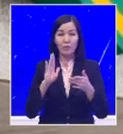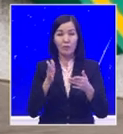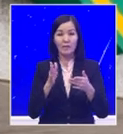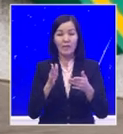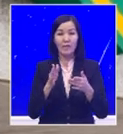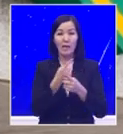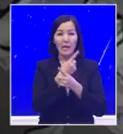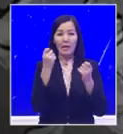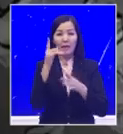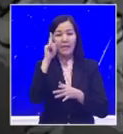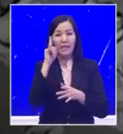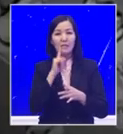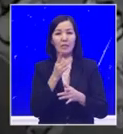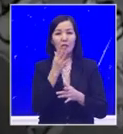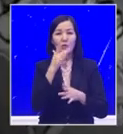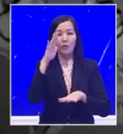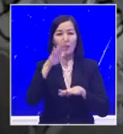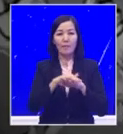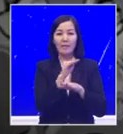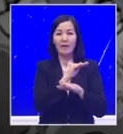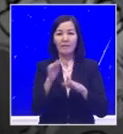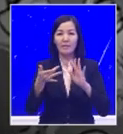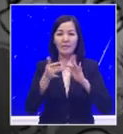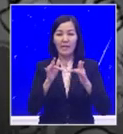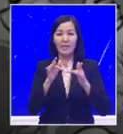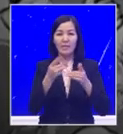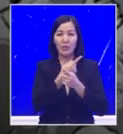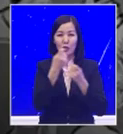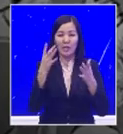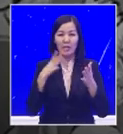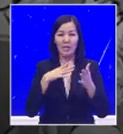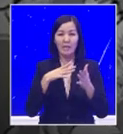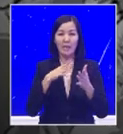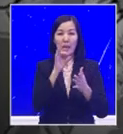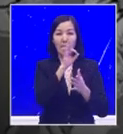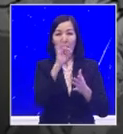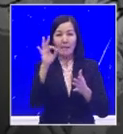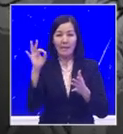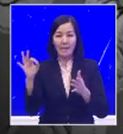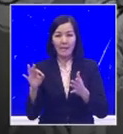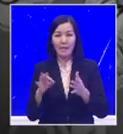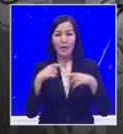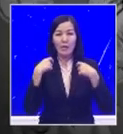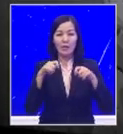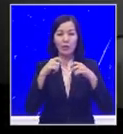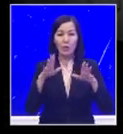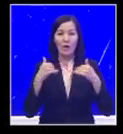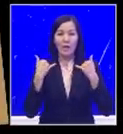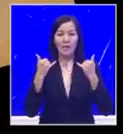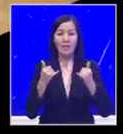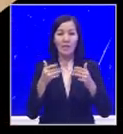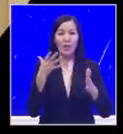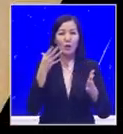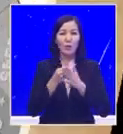туралы ақпарат Қазақстан Ұлттық банкінің ресми сайтына салынады. Монеталар коллекциялық құны бойынша сатуға арналған.